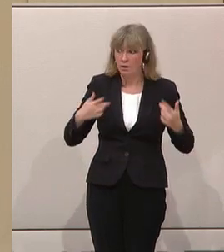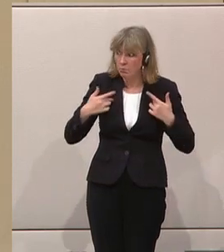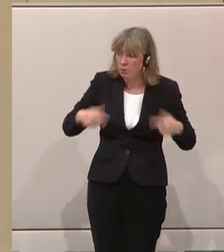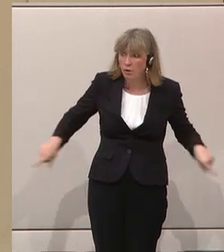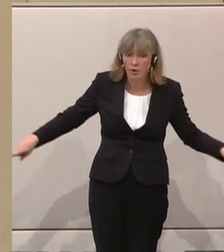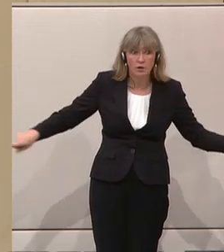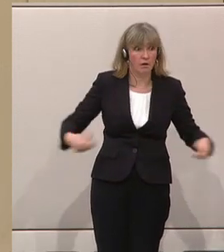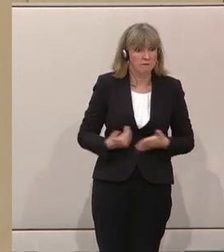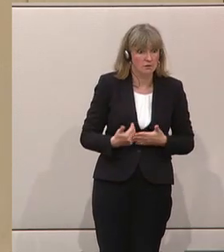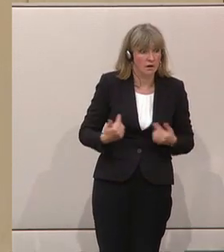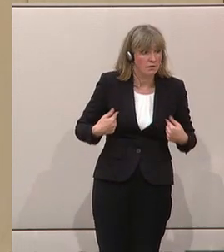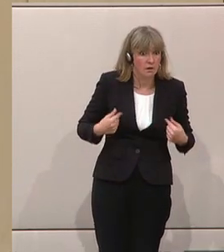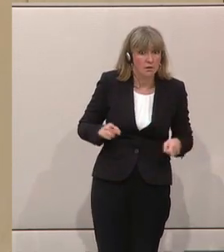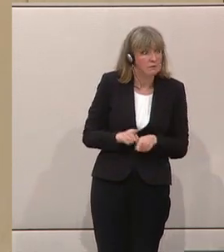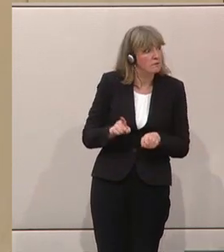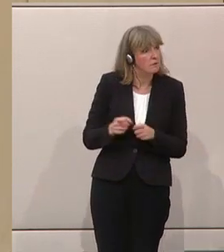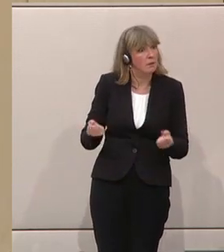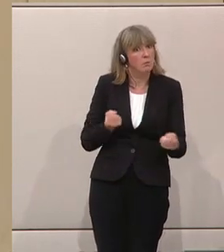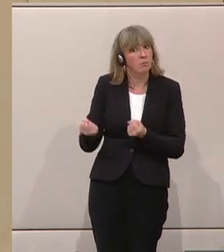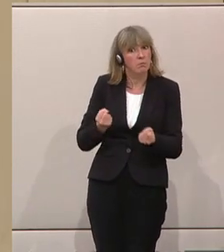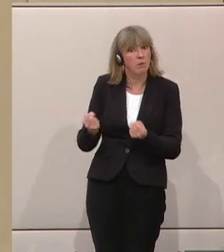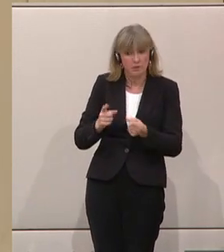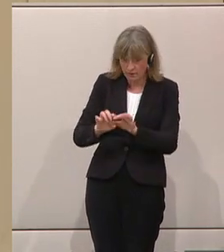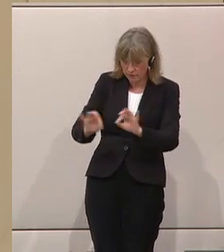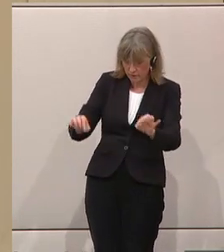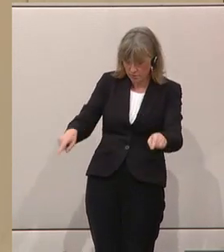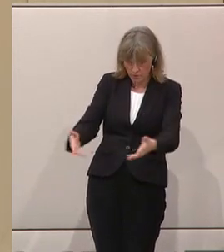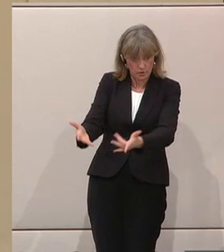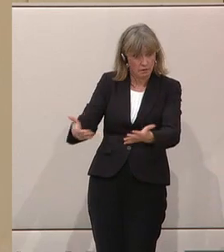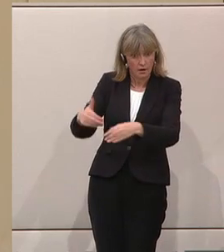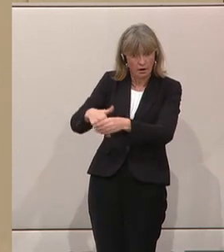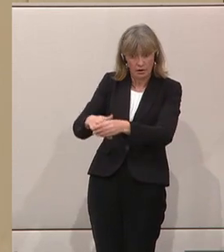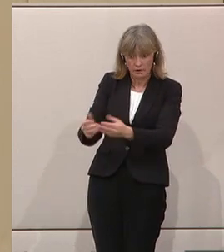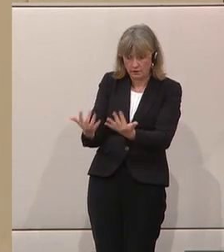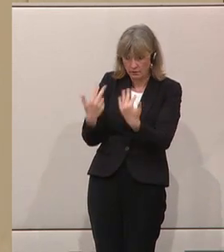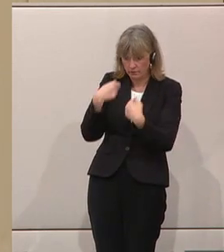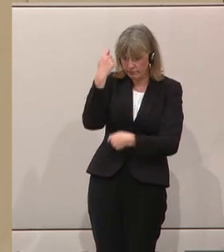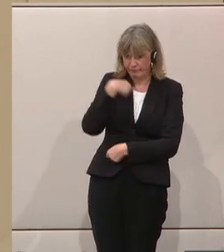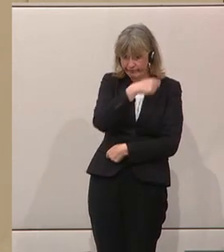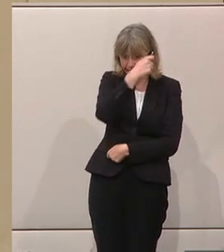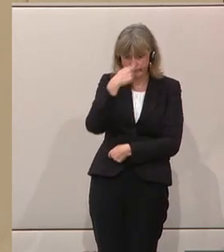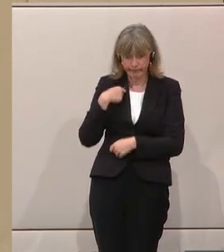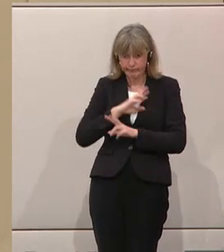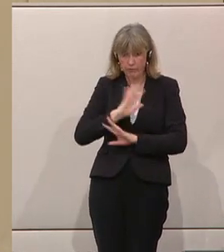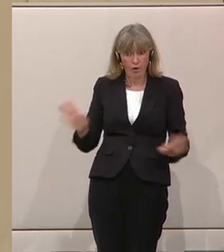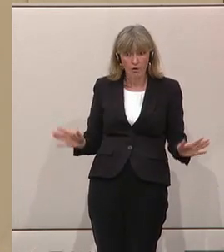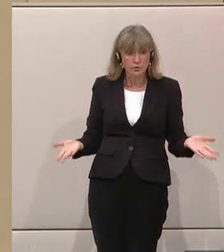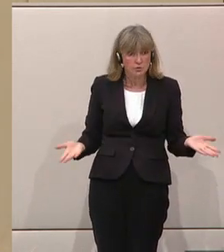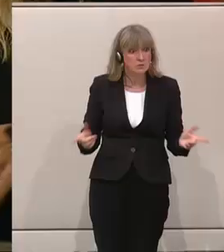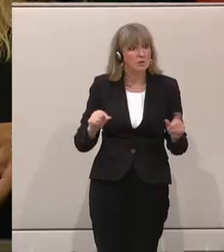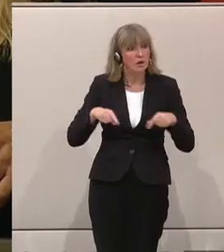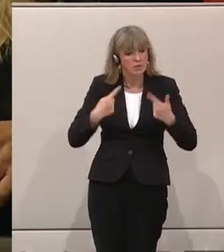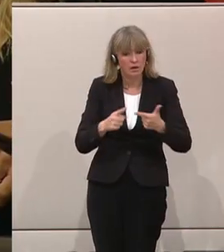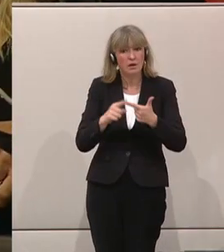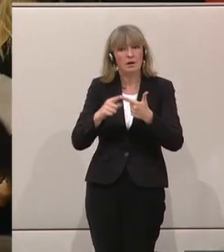und ihre Vertreterinnen zunehmend von der Politikformulierung, von den Inhalten selbst ausgeschlossen werden. Ein weiterer Punkt ist der